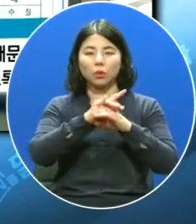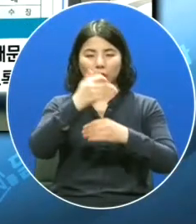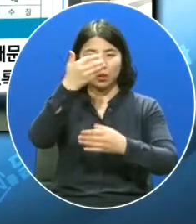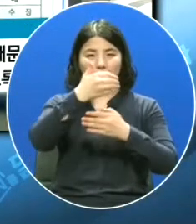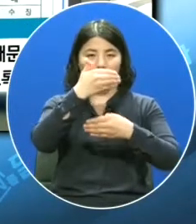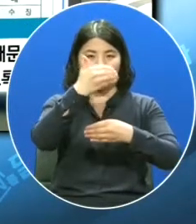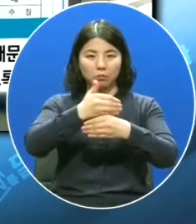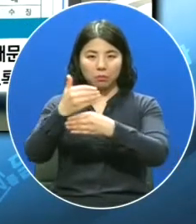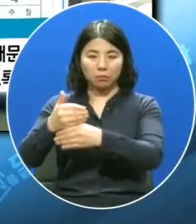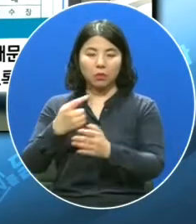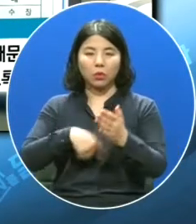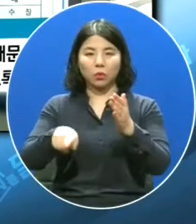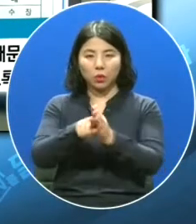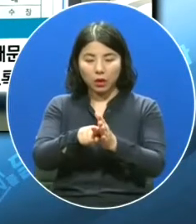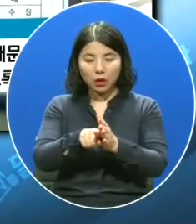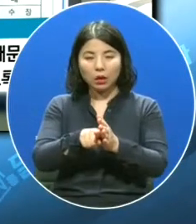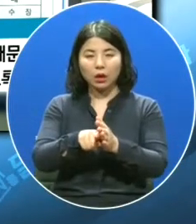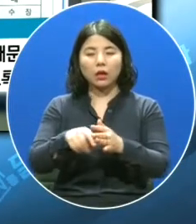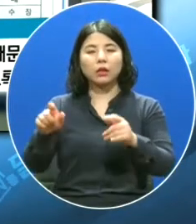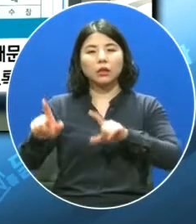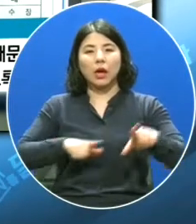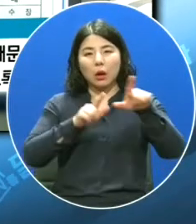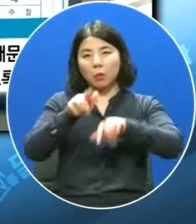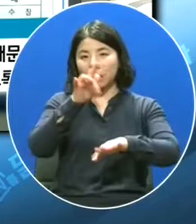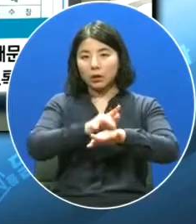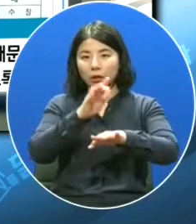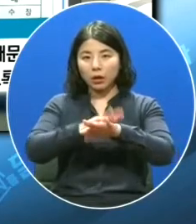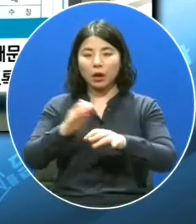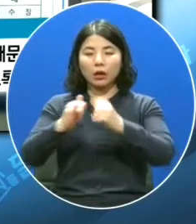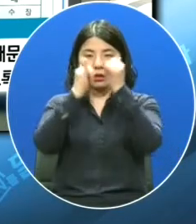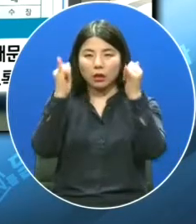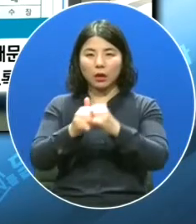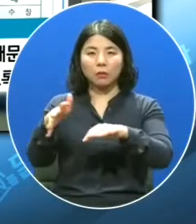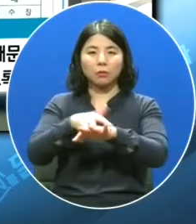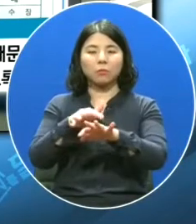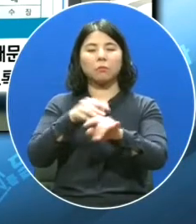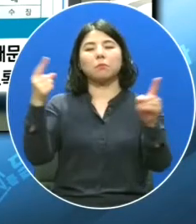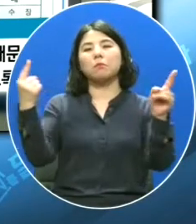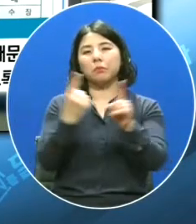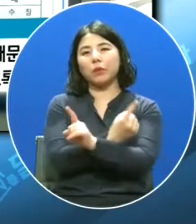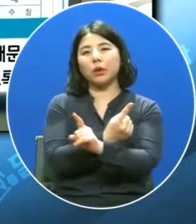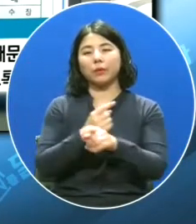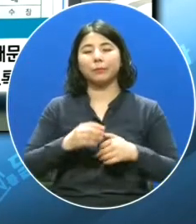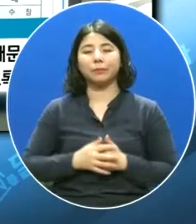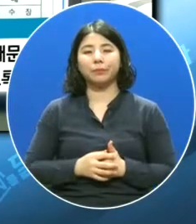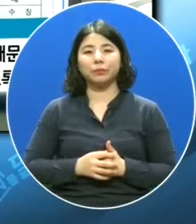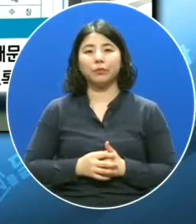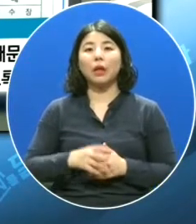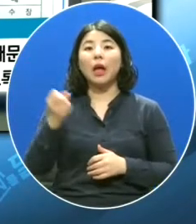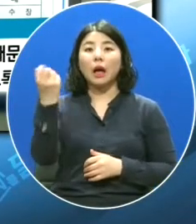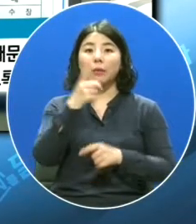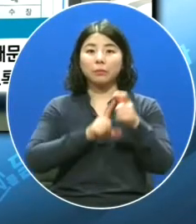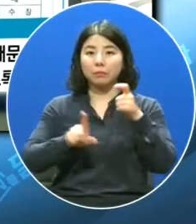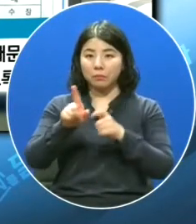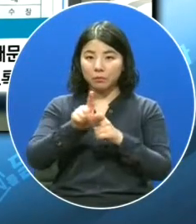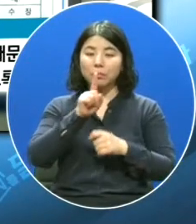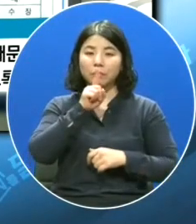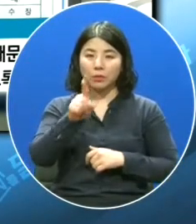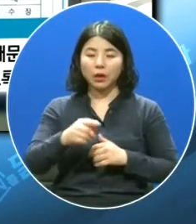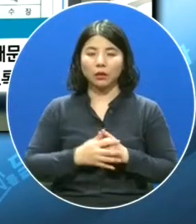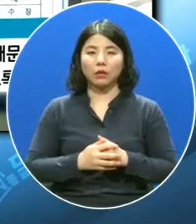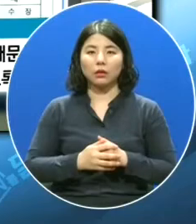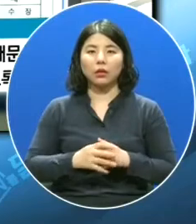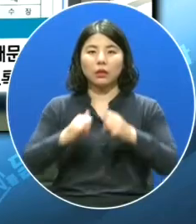차단을 위한 예방 및 활동이 조화되도록 생활 습관과 사회 구조를 개선하는 것을 말합니다. 다시 말해